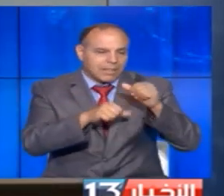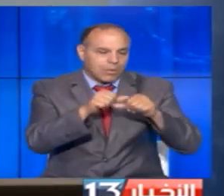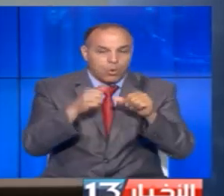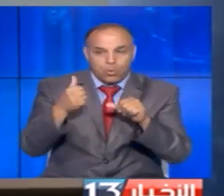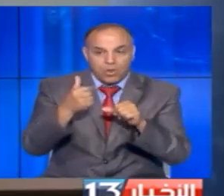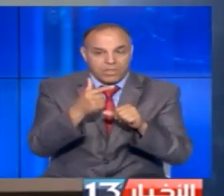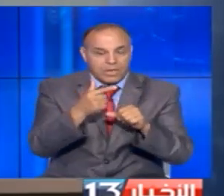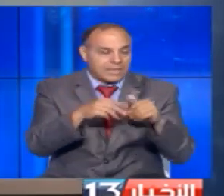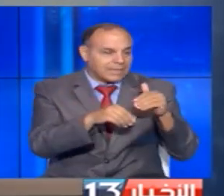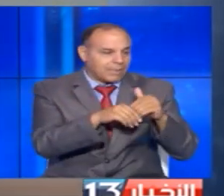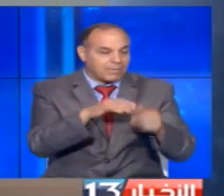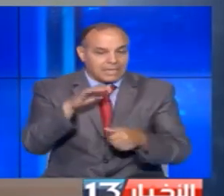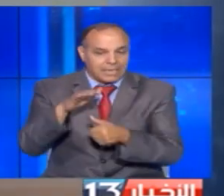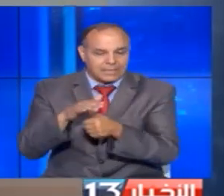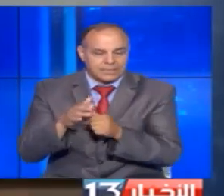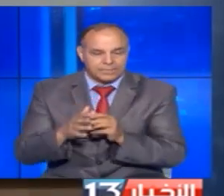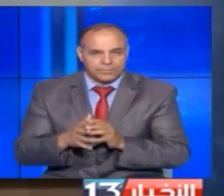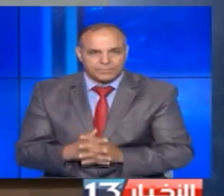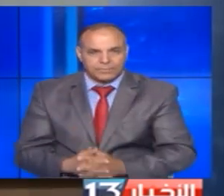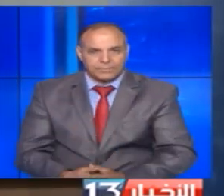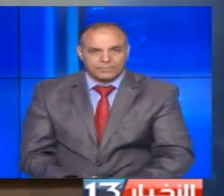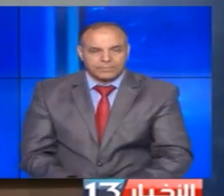للانتخابات الرئاسيه